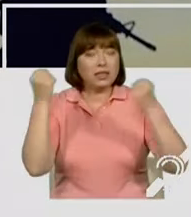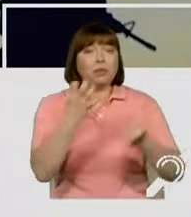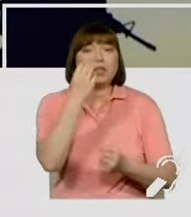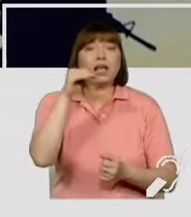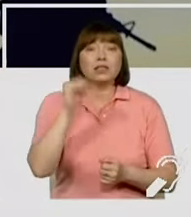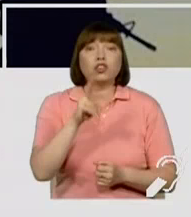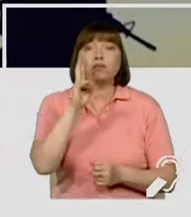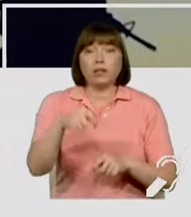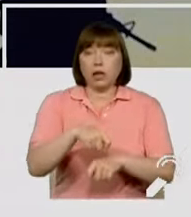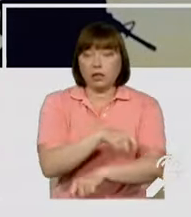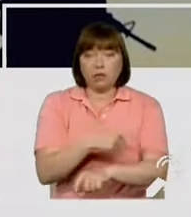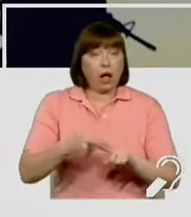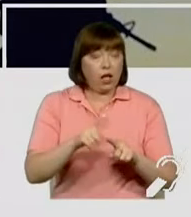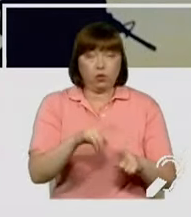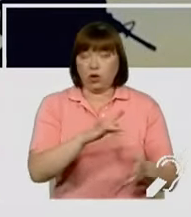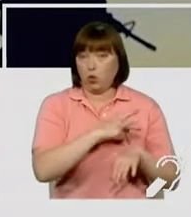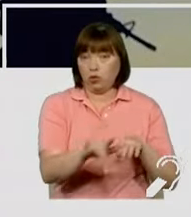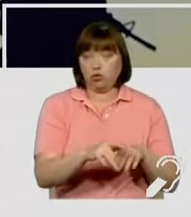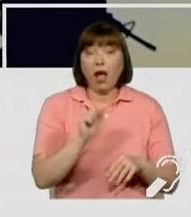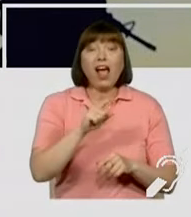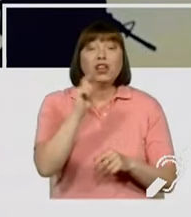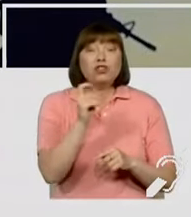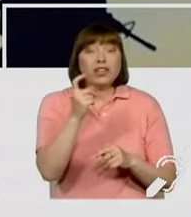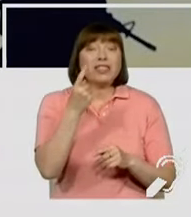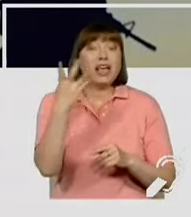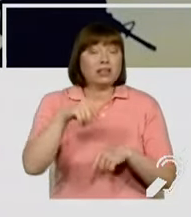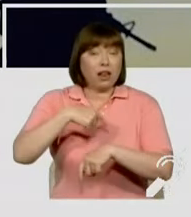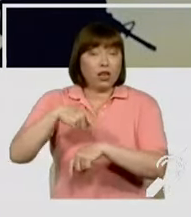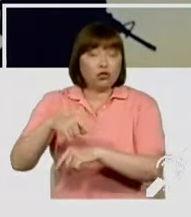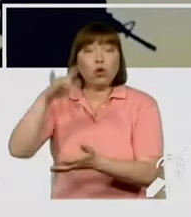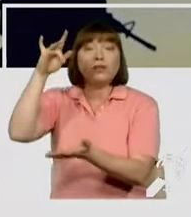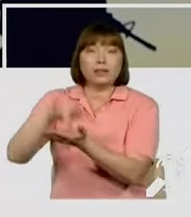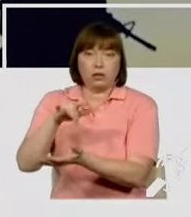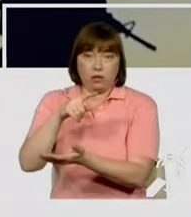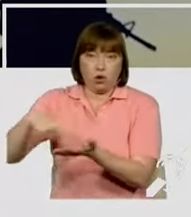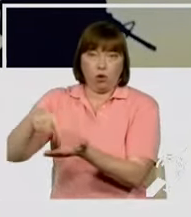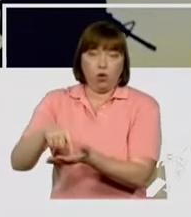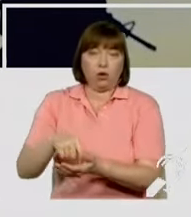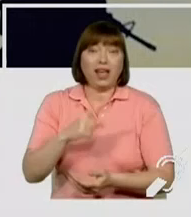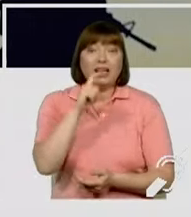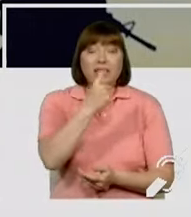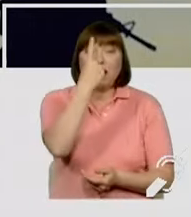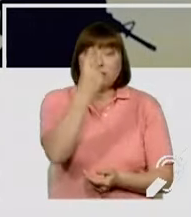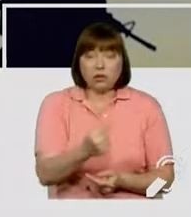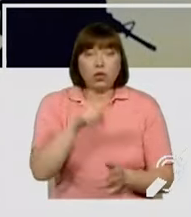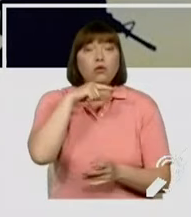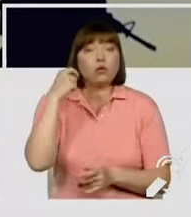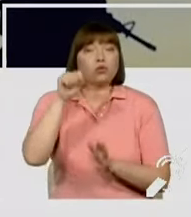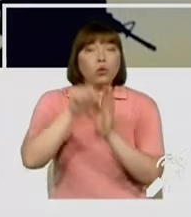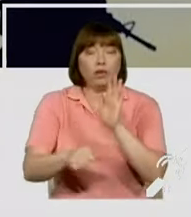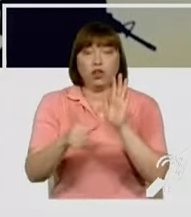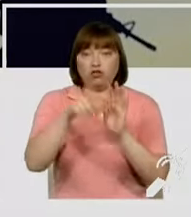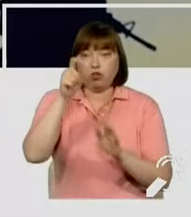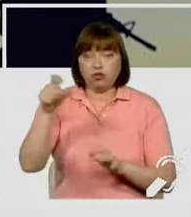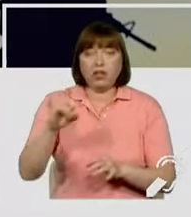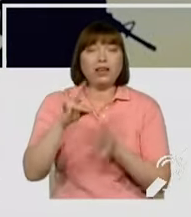metri pătrați care a fost făcut scrum, iar la câteva ore distanță centrul orașului. Doar într-o singură zi, rușii au ucis 6 oameni